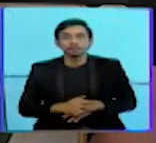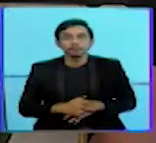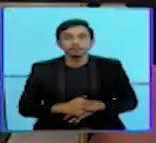gratis